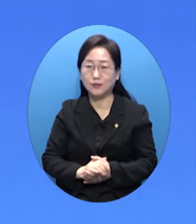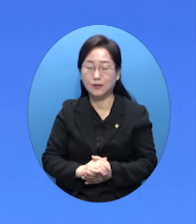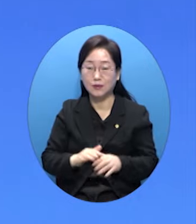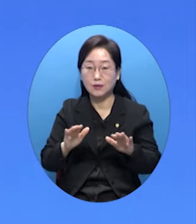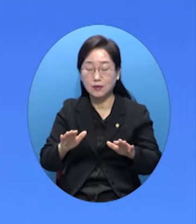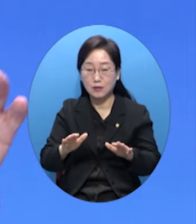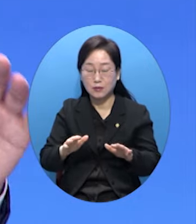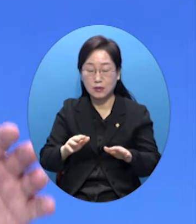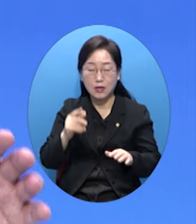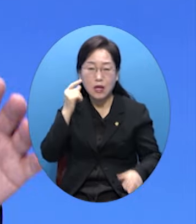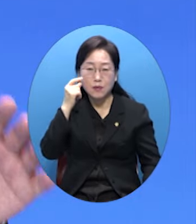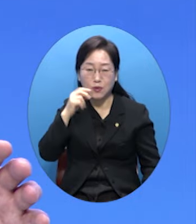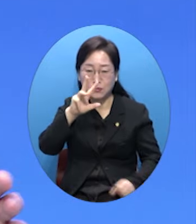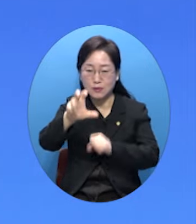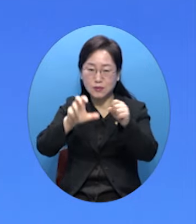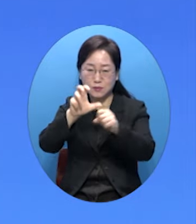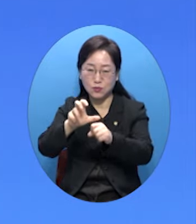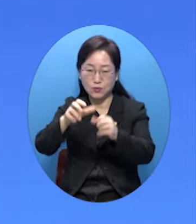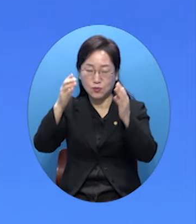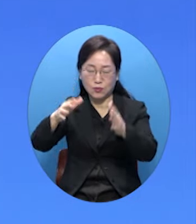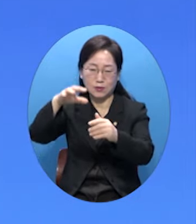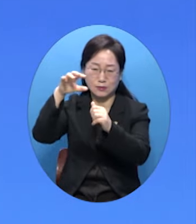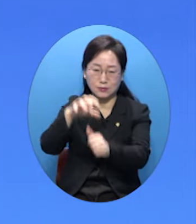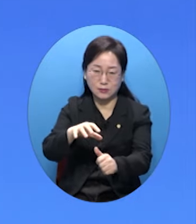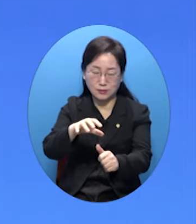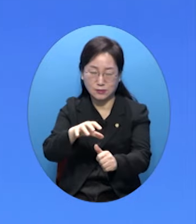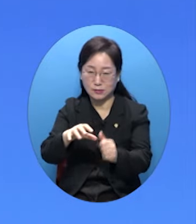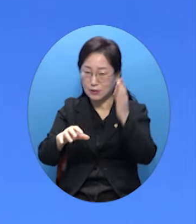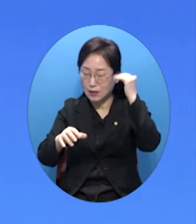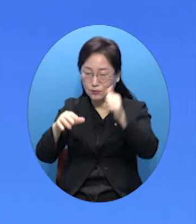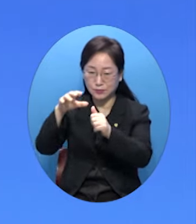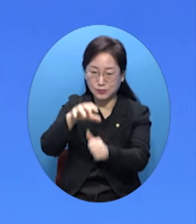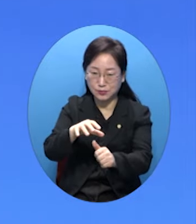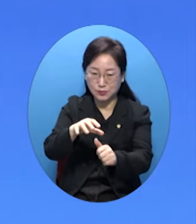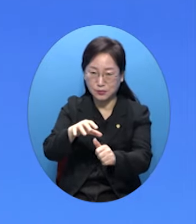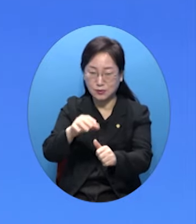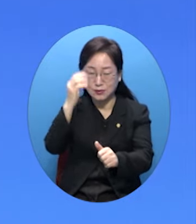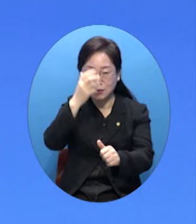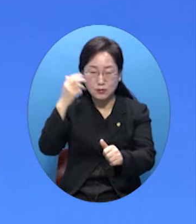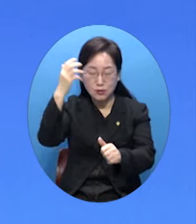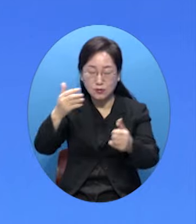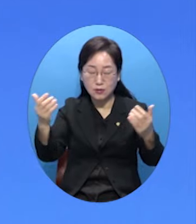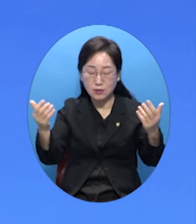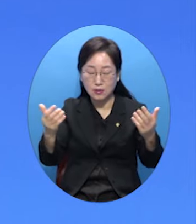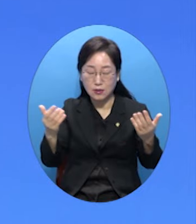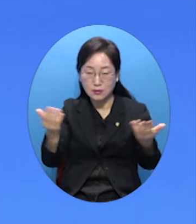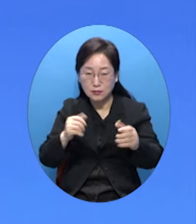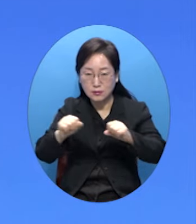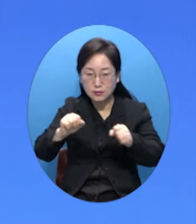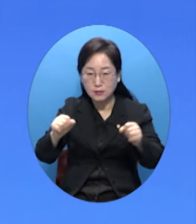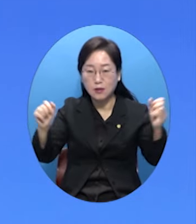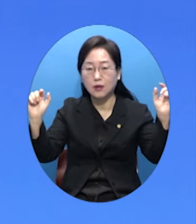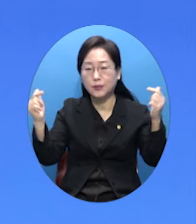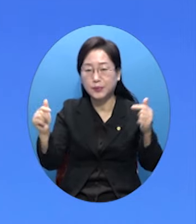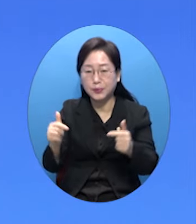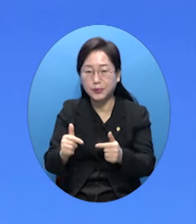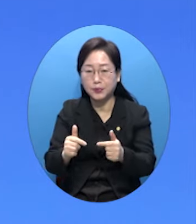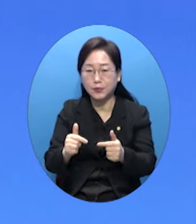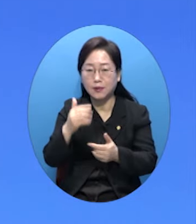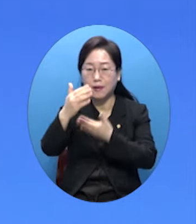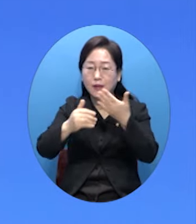일본이 35년 동안 우리나라를 지배하는 동안에 이 성령의 운동의 역사가 점점 사라지고 말씀 전통으로 오게